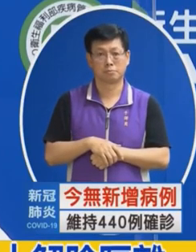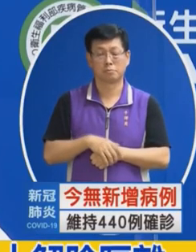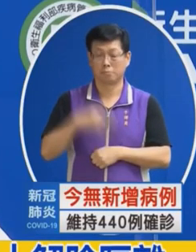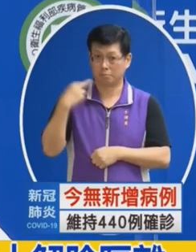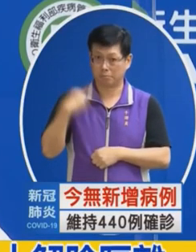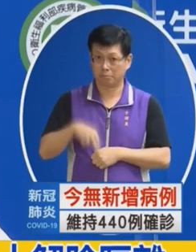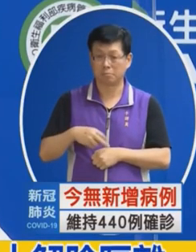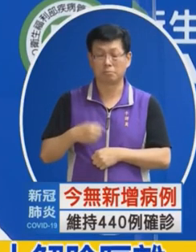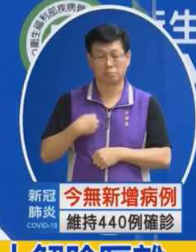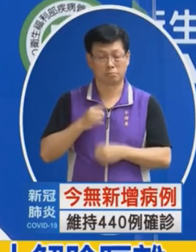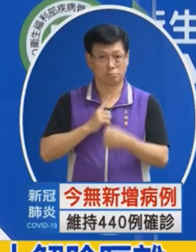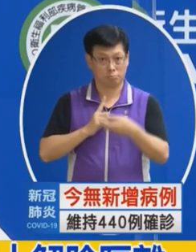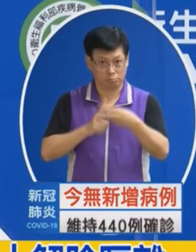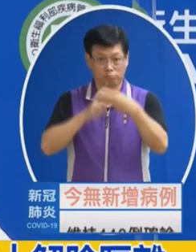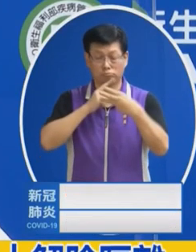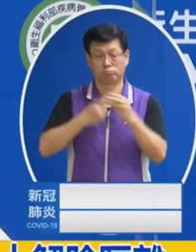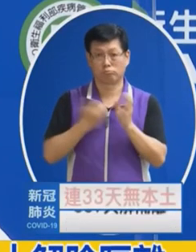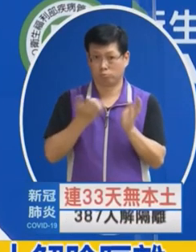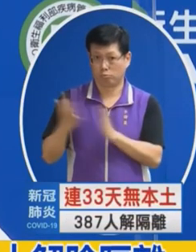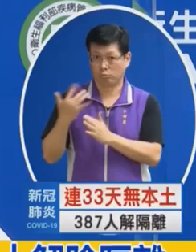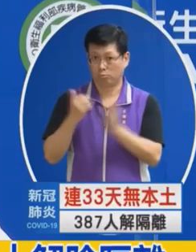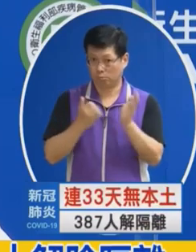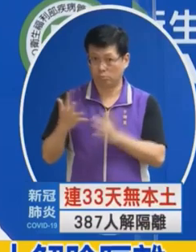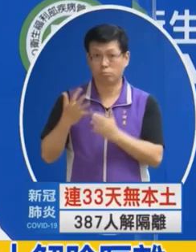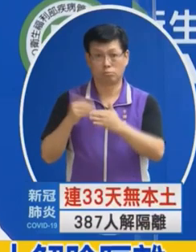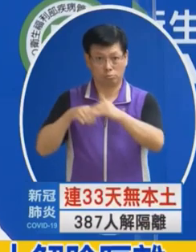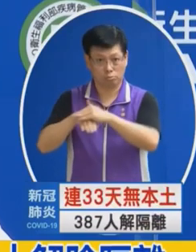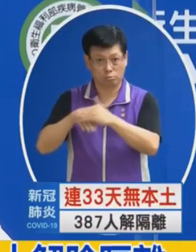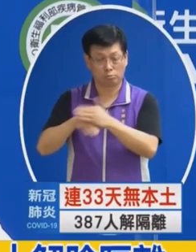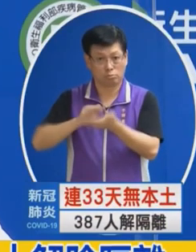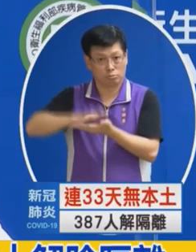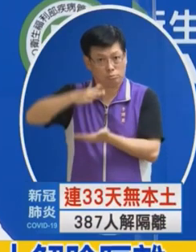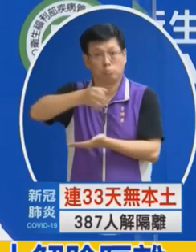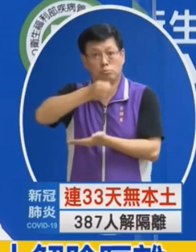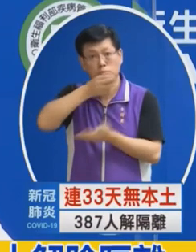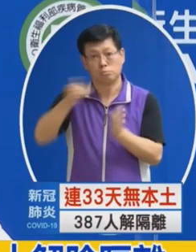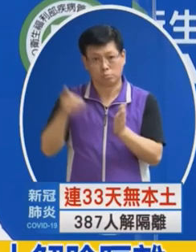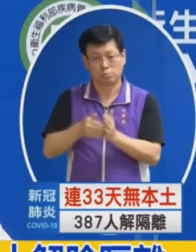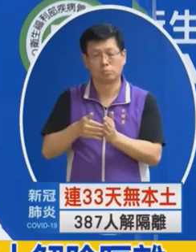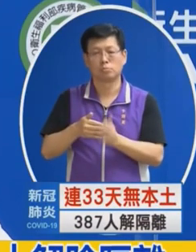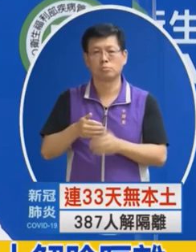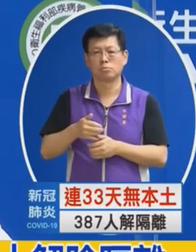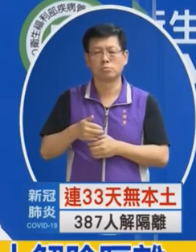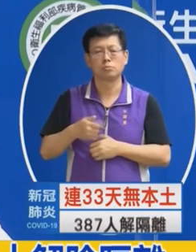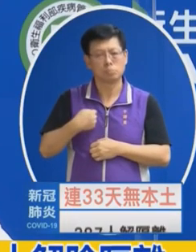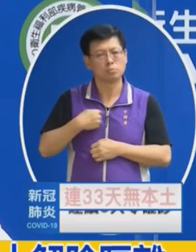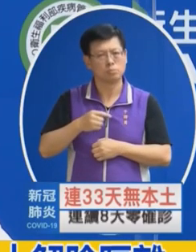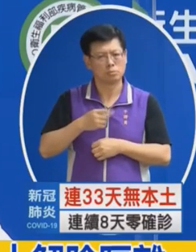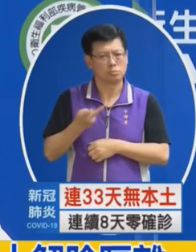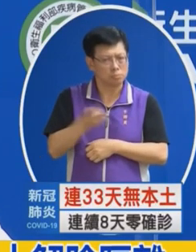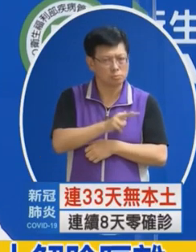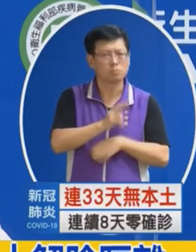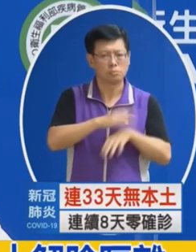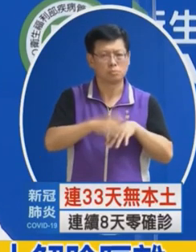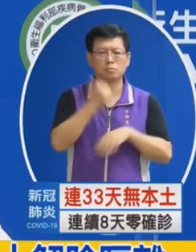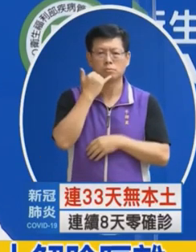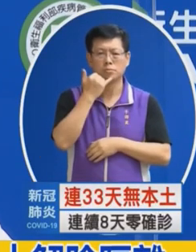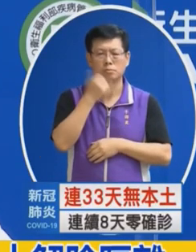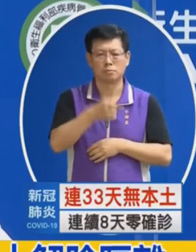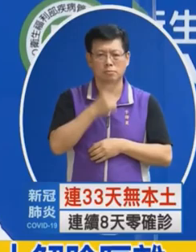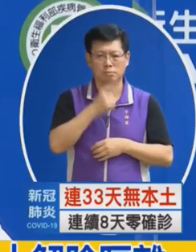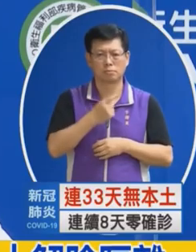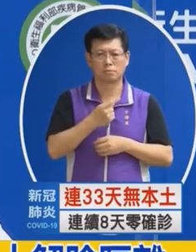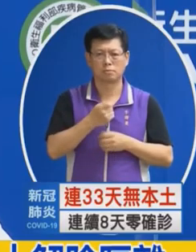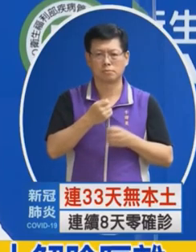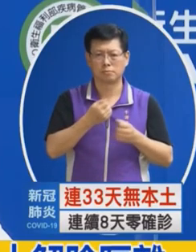握一些我们主要的一个战备量，那这两个供应权之后，那有点方向会走向上是一个